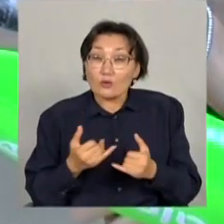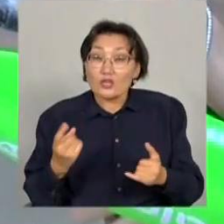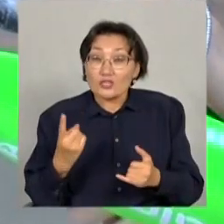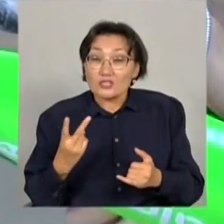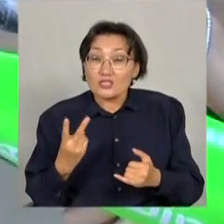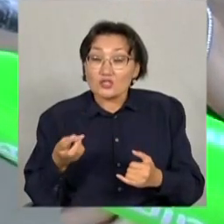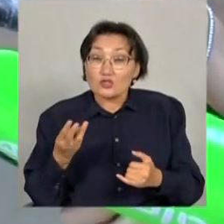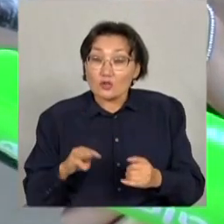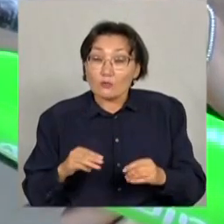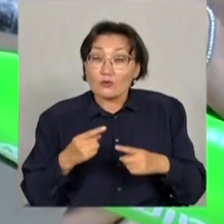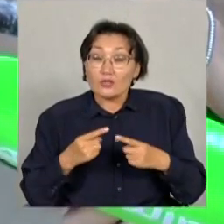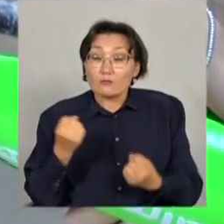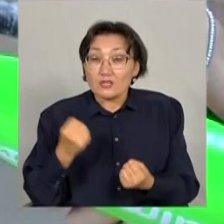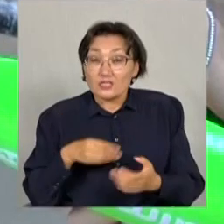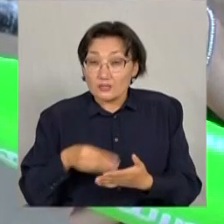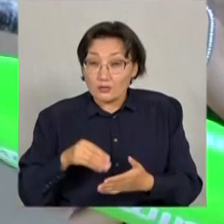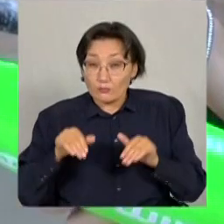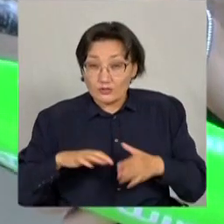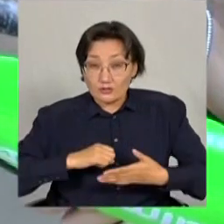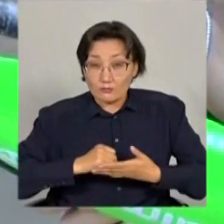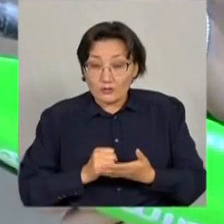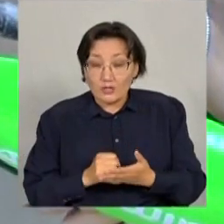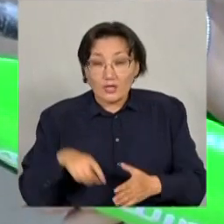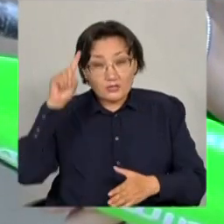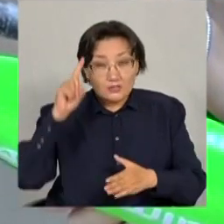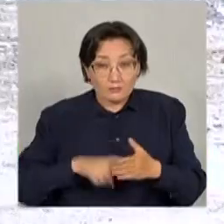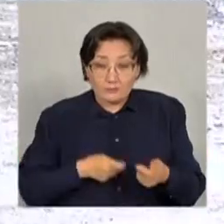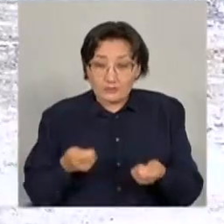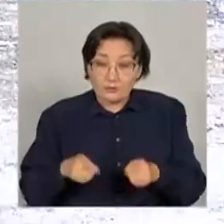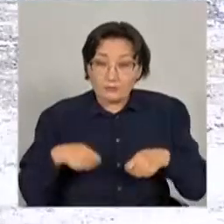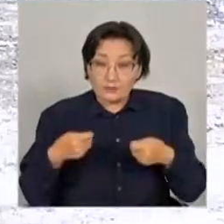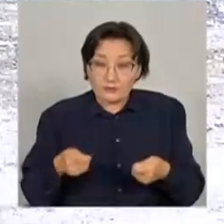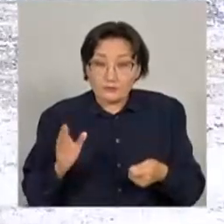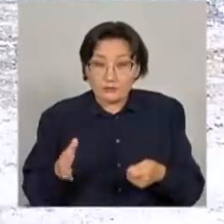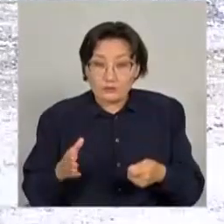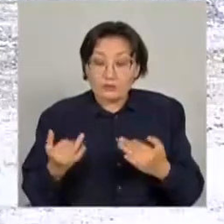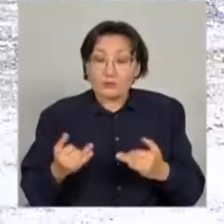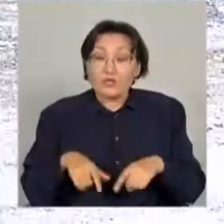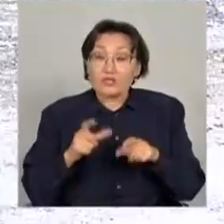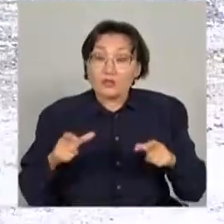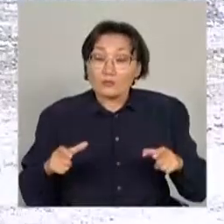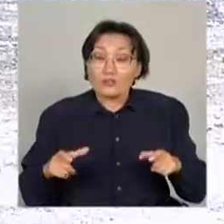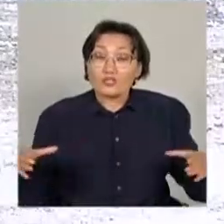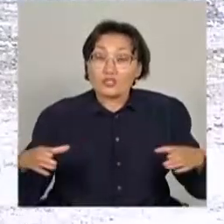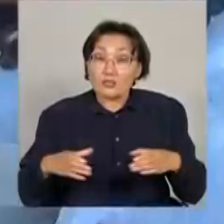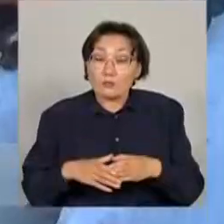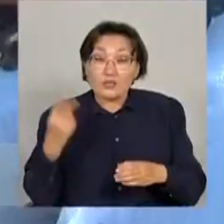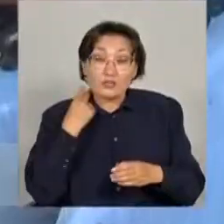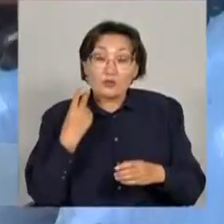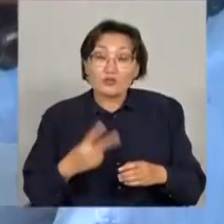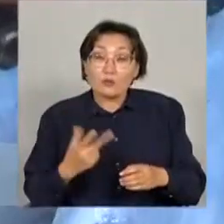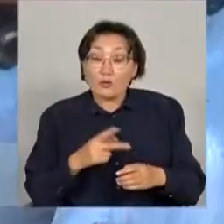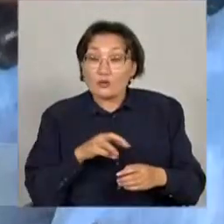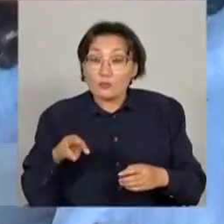бірлік техника сатып алу шешімі қабылданды. Ол сенімгерлік басқаруға берілетін болады. Қазір тұрғындардың ұйымдарға қарызы 23